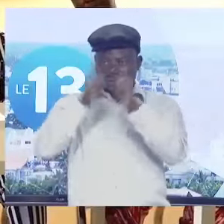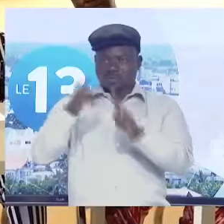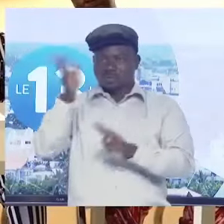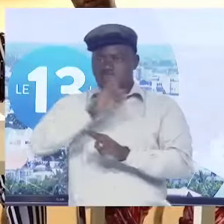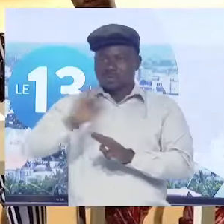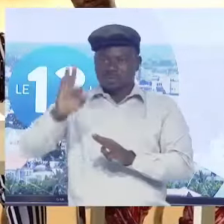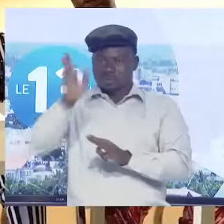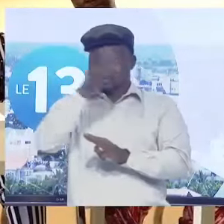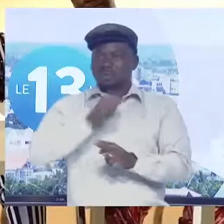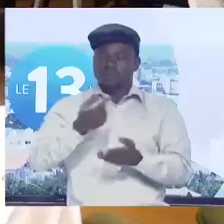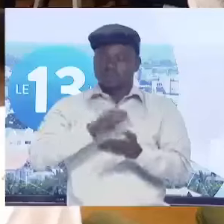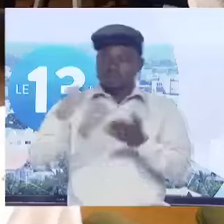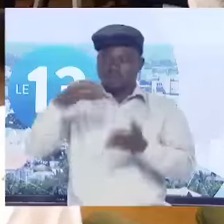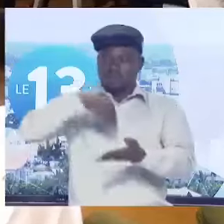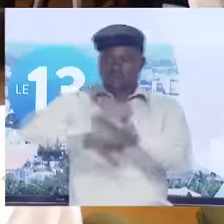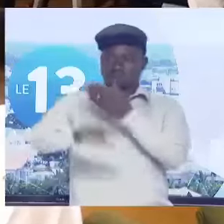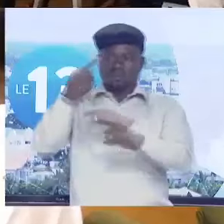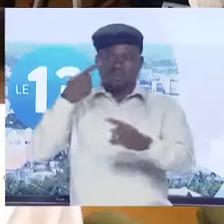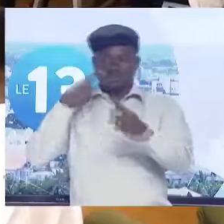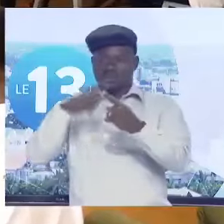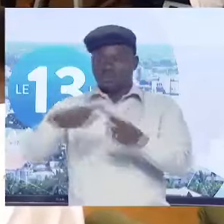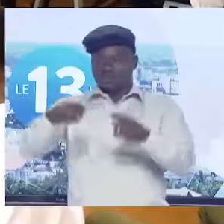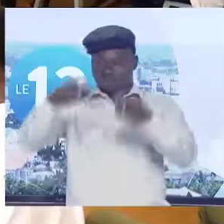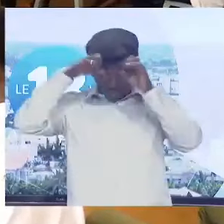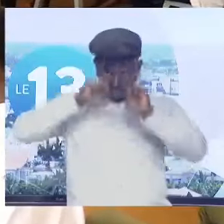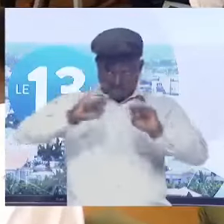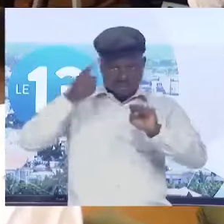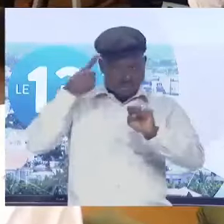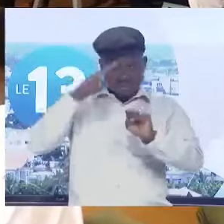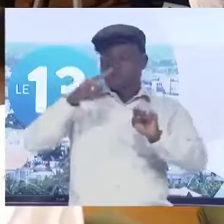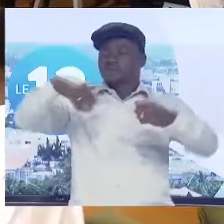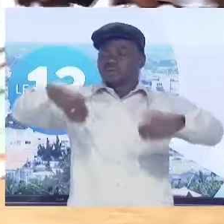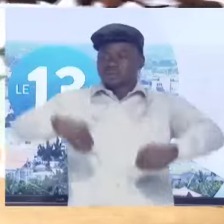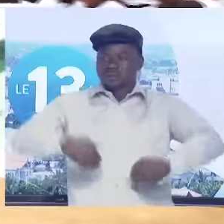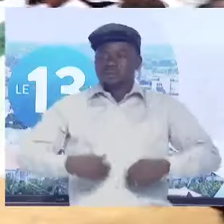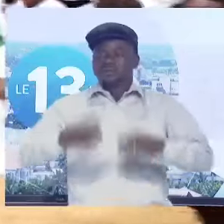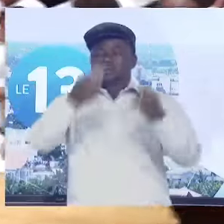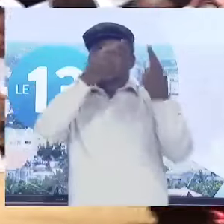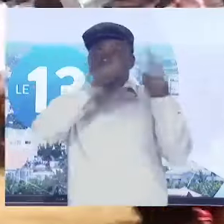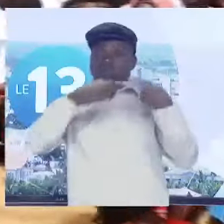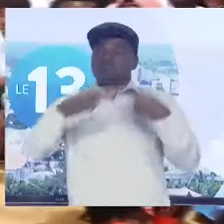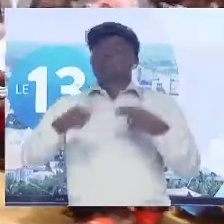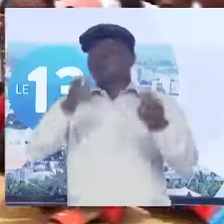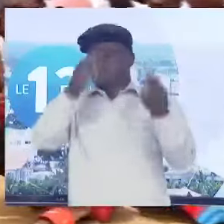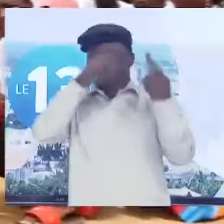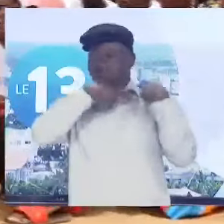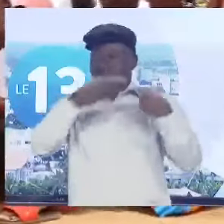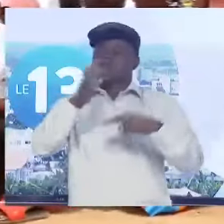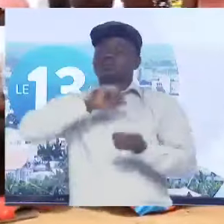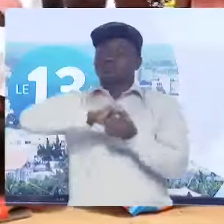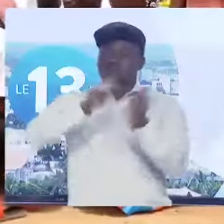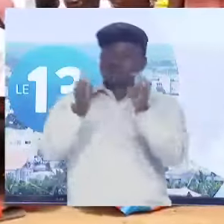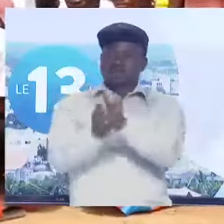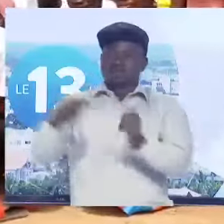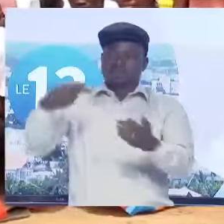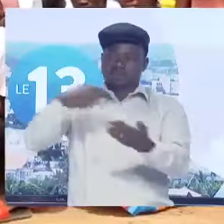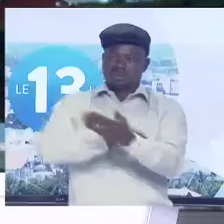de façonner une jeunesse responsable, actrice du changement et de nouvelles dynamiques.